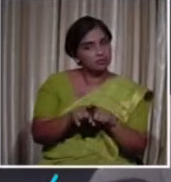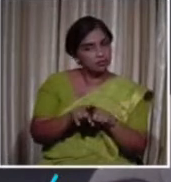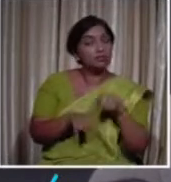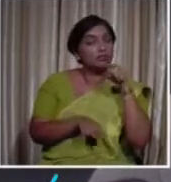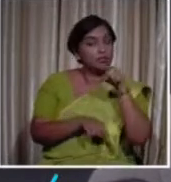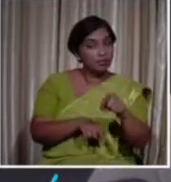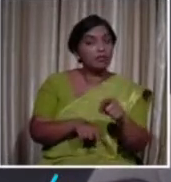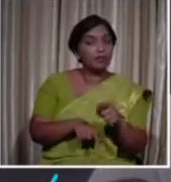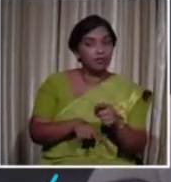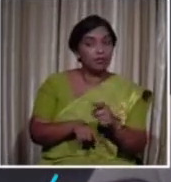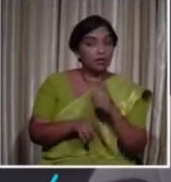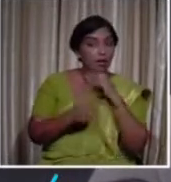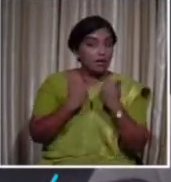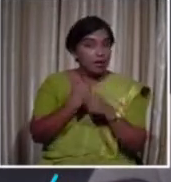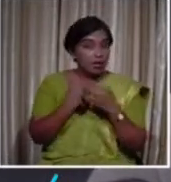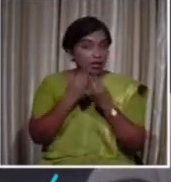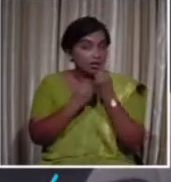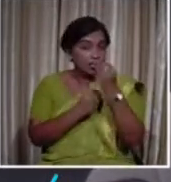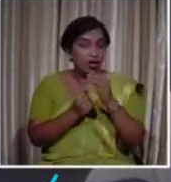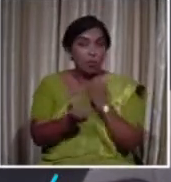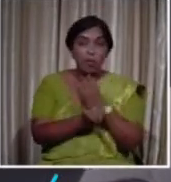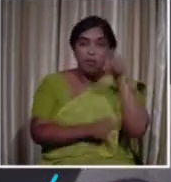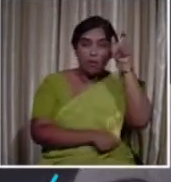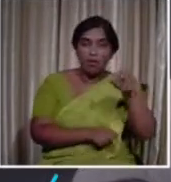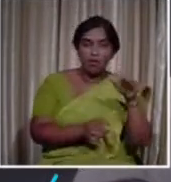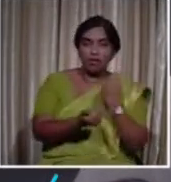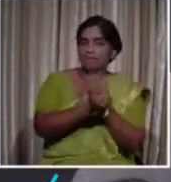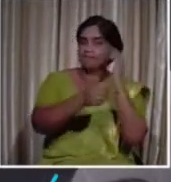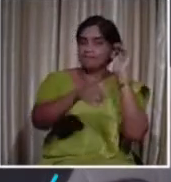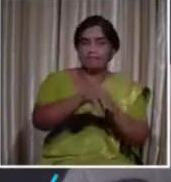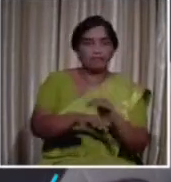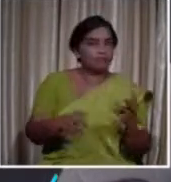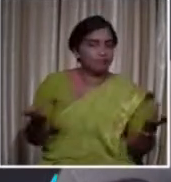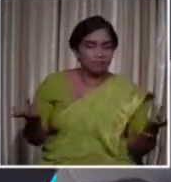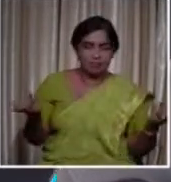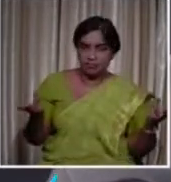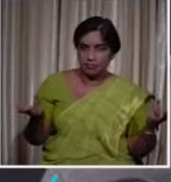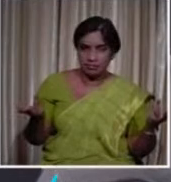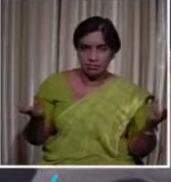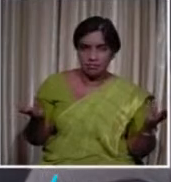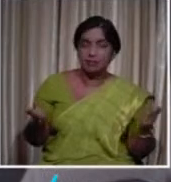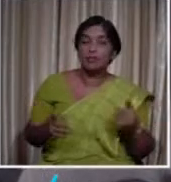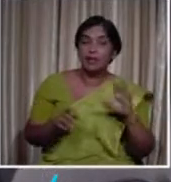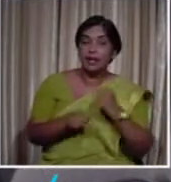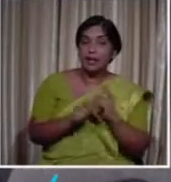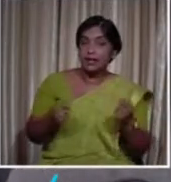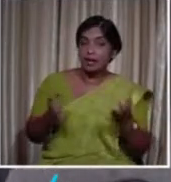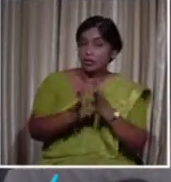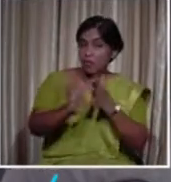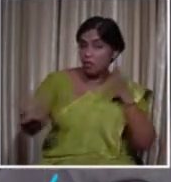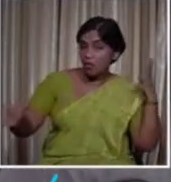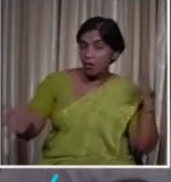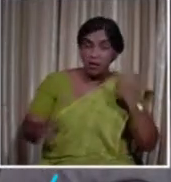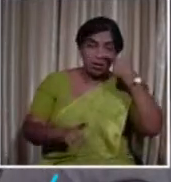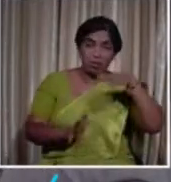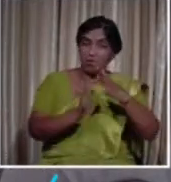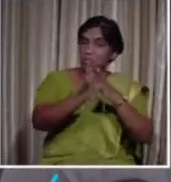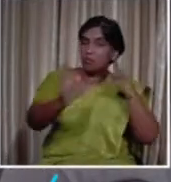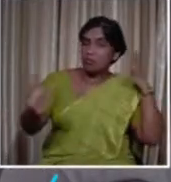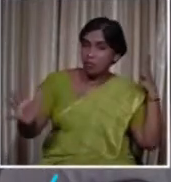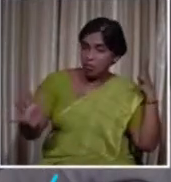එයට මාවත සකසලා දුන්න පොලිස් නිලධාරීන් තවමත් අත්අඩංගුවට අරගෙන නැහැ ගෑස් පෝලිම ඉන්ධන